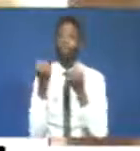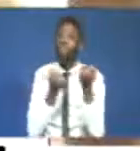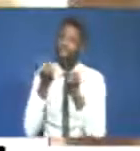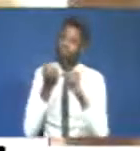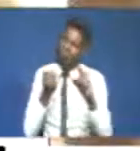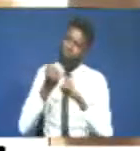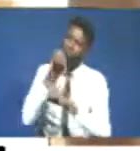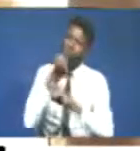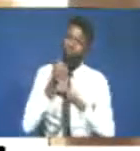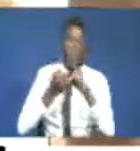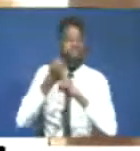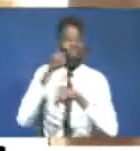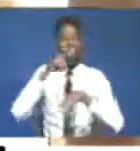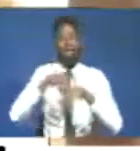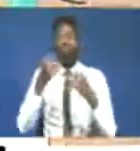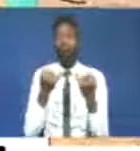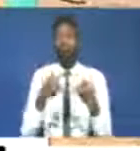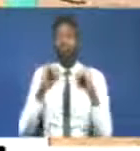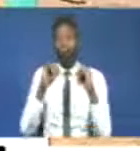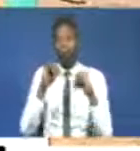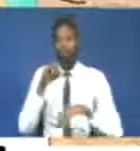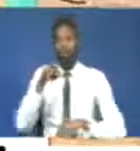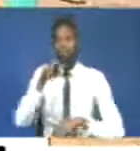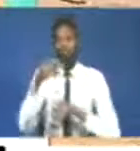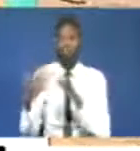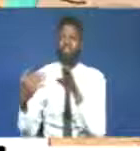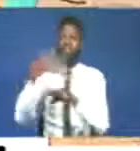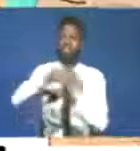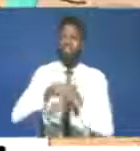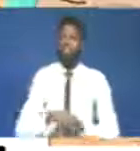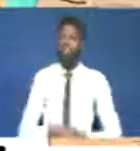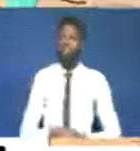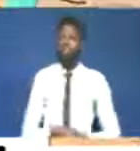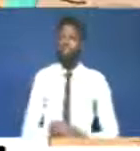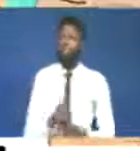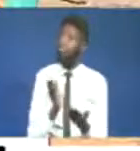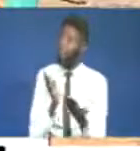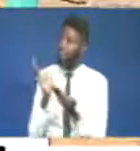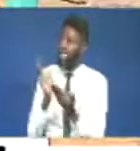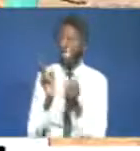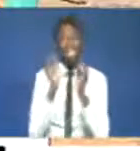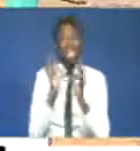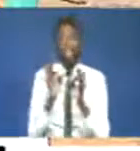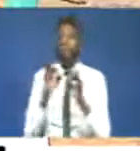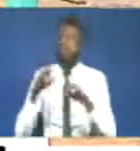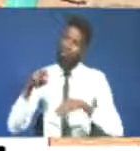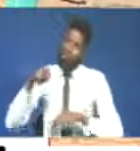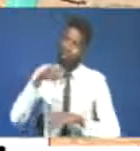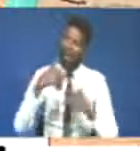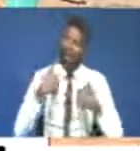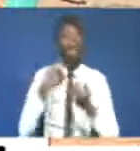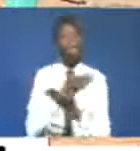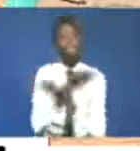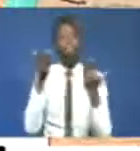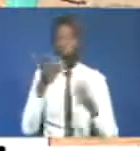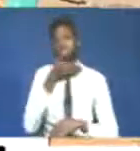kijaribu kuvuka barabara. Hiyo kuta kukiokuwa na footbridge ambayo ingiwekwa kila pahali. Kama pale ukiangalia